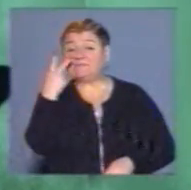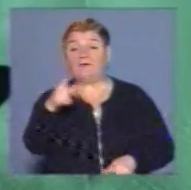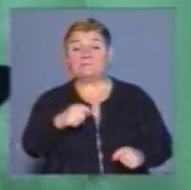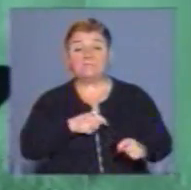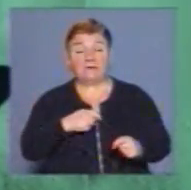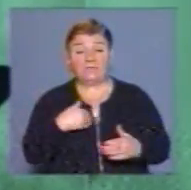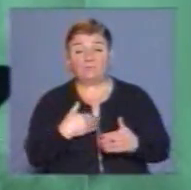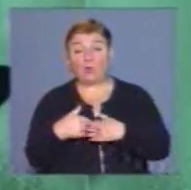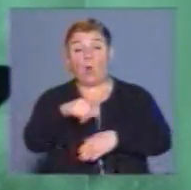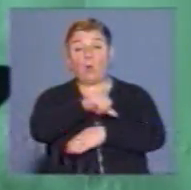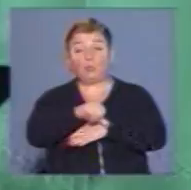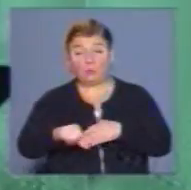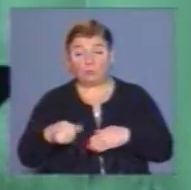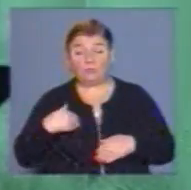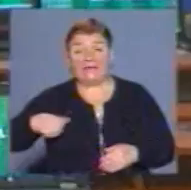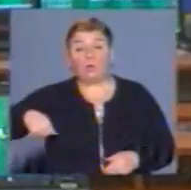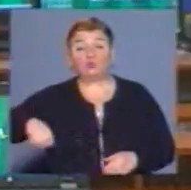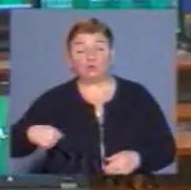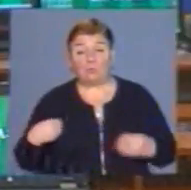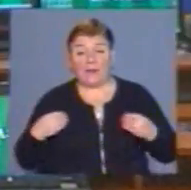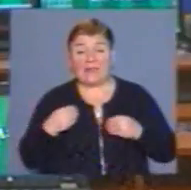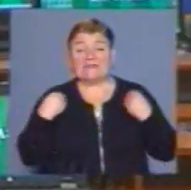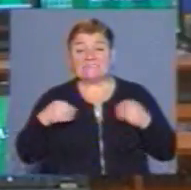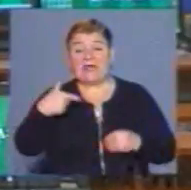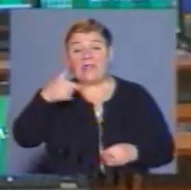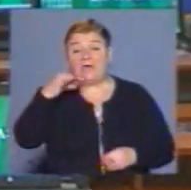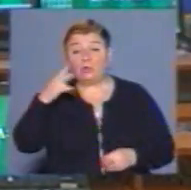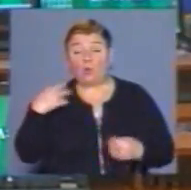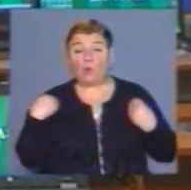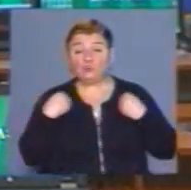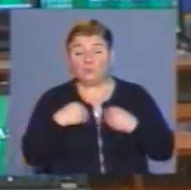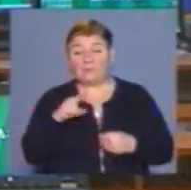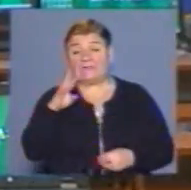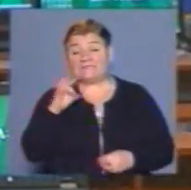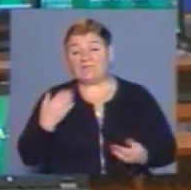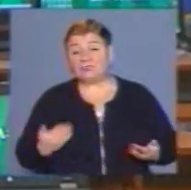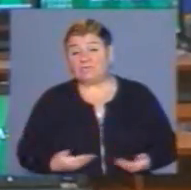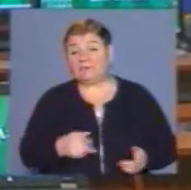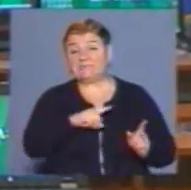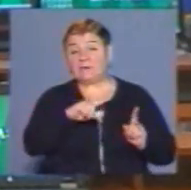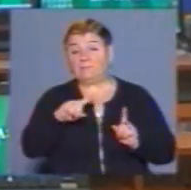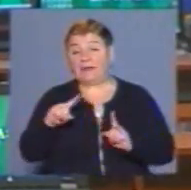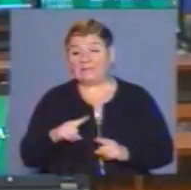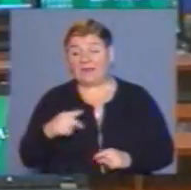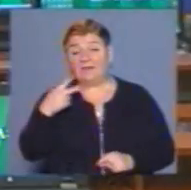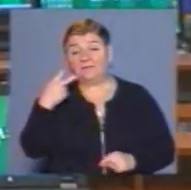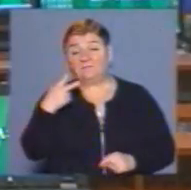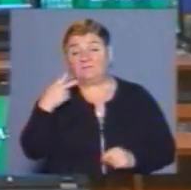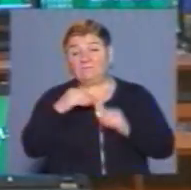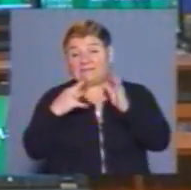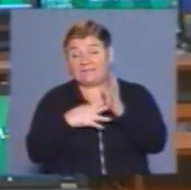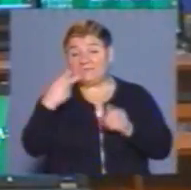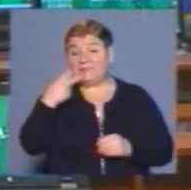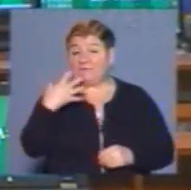до кордону. Вони мали сумку з гідрокостюмами. За словами Федорової, це жителі Закарпаття, їм 19 і 25 років.